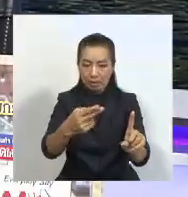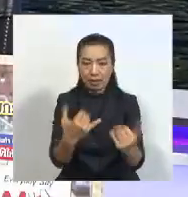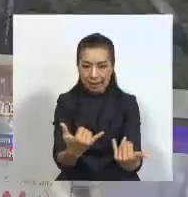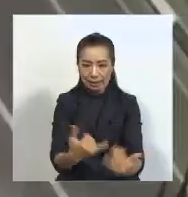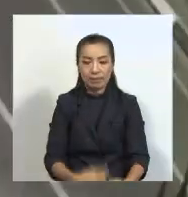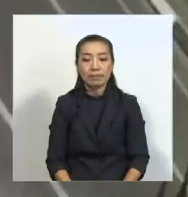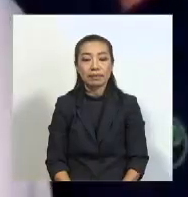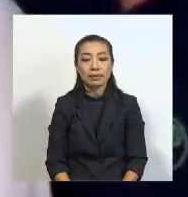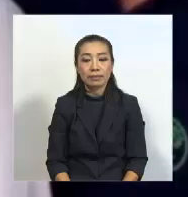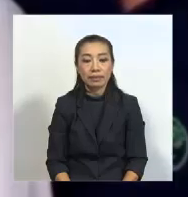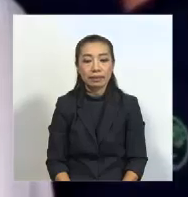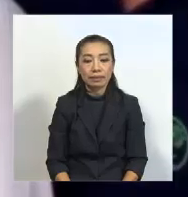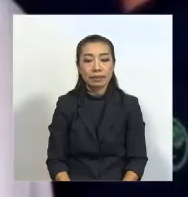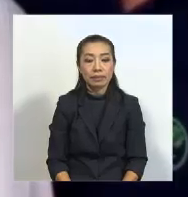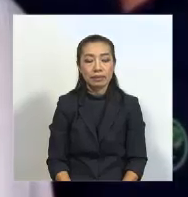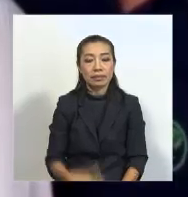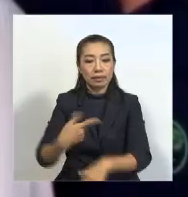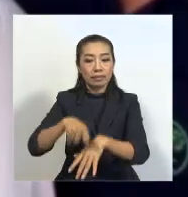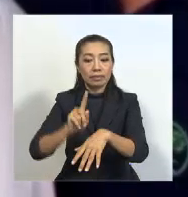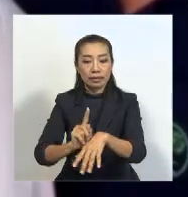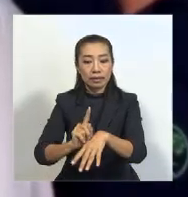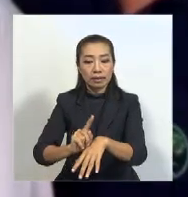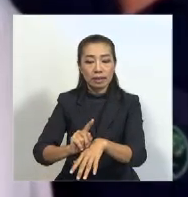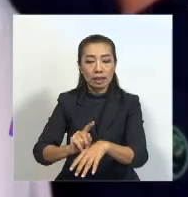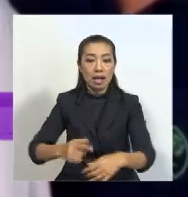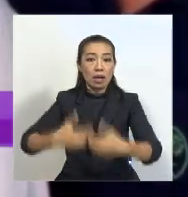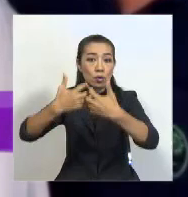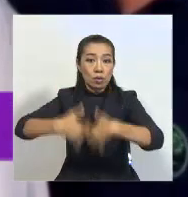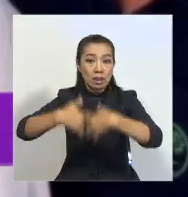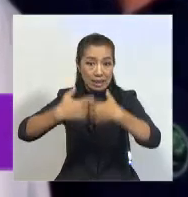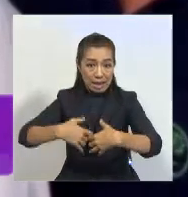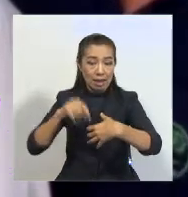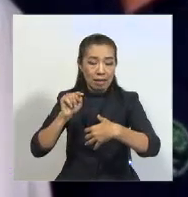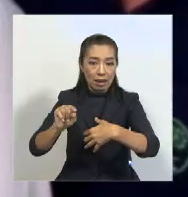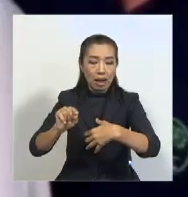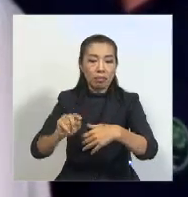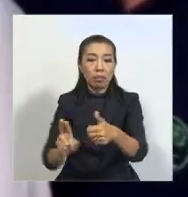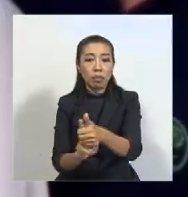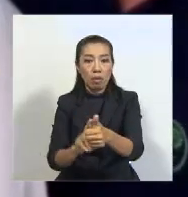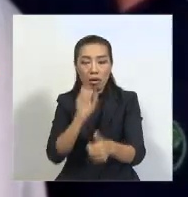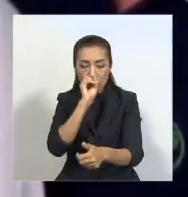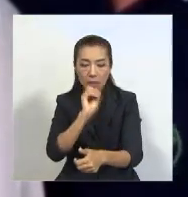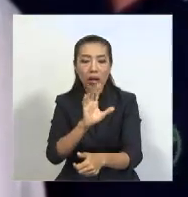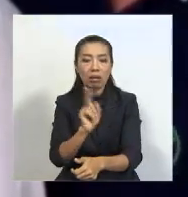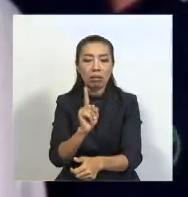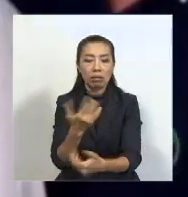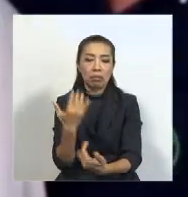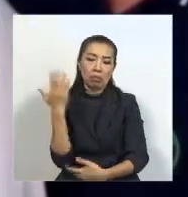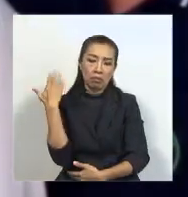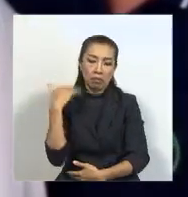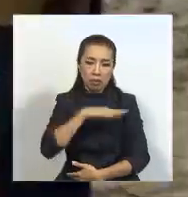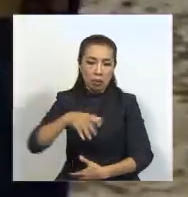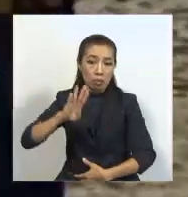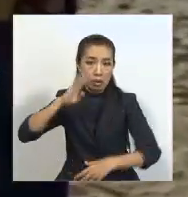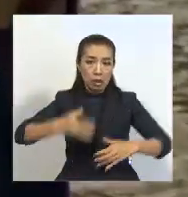โดยนายพีระเพชรพานิชรองประธานสภาอุตสาหกรรมแห่งประเทศไทยก็เปิดเผยนะคะว่าตลอดระยะเวลาที่ผ่านมาเนี่ยทางกลุ่มภ